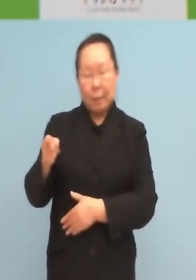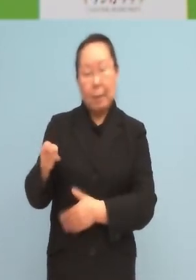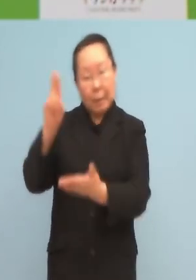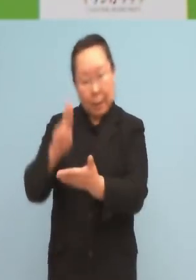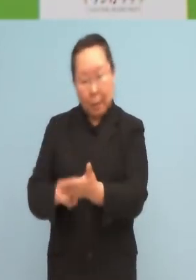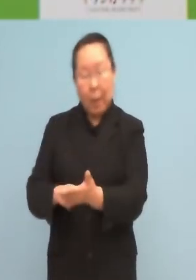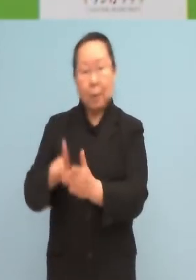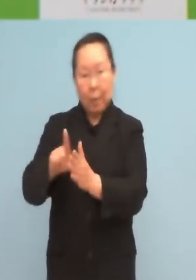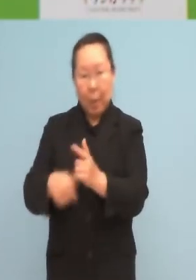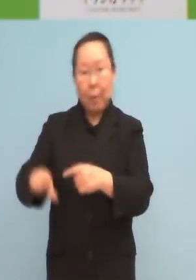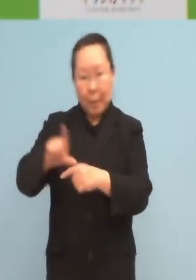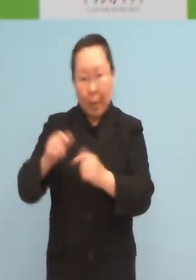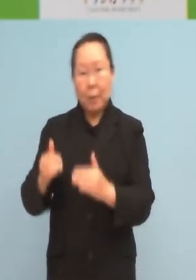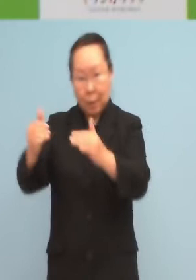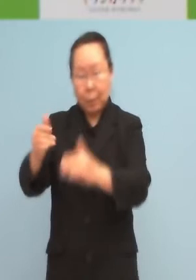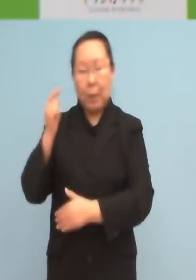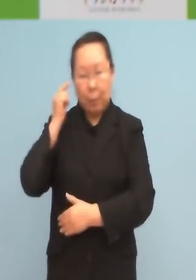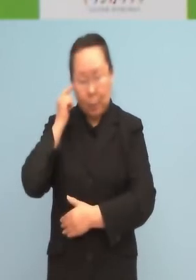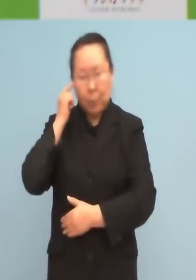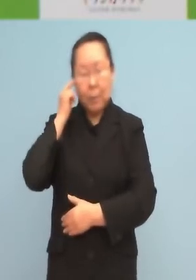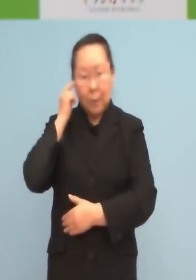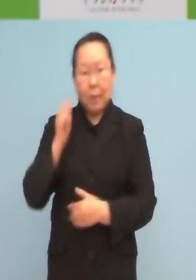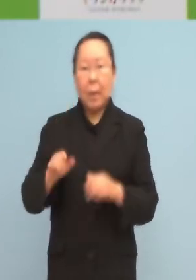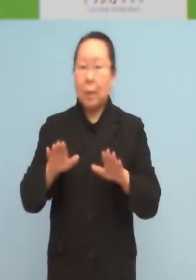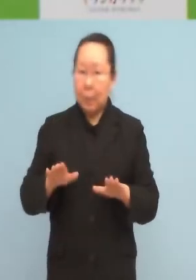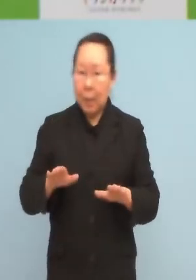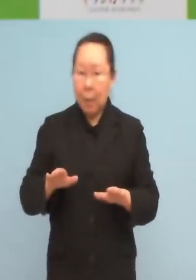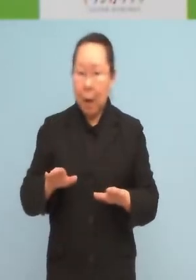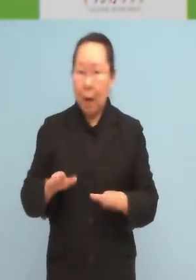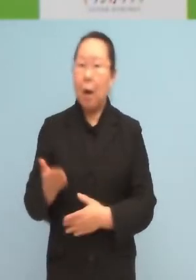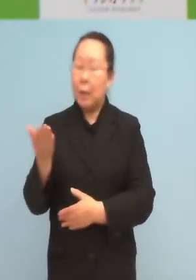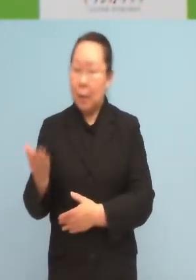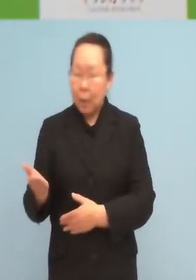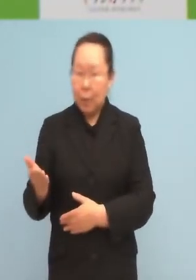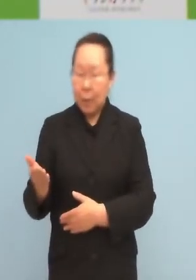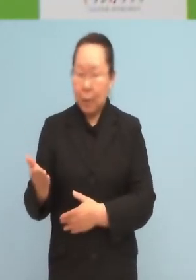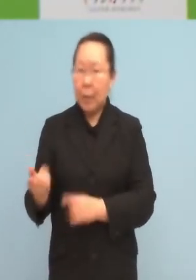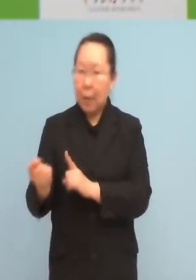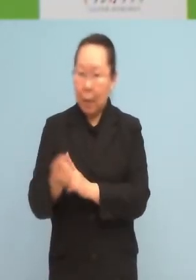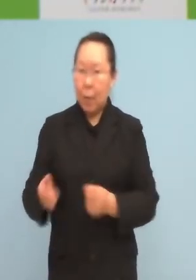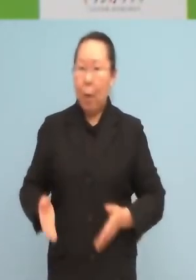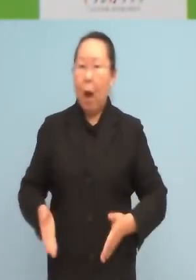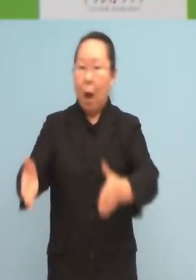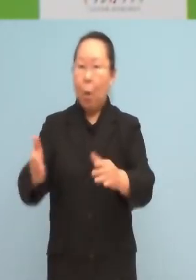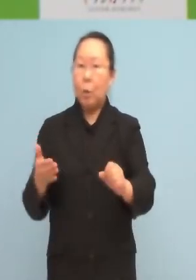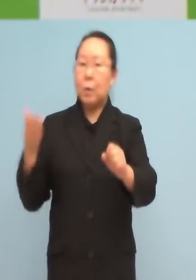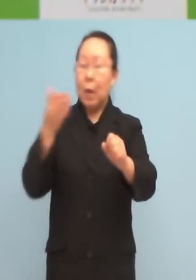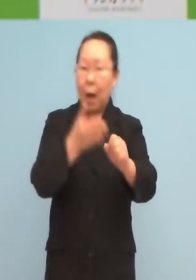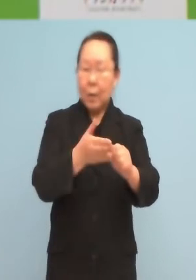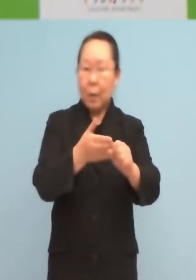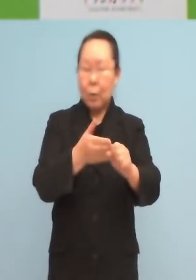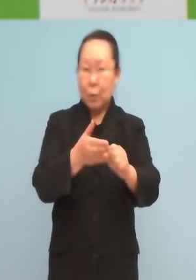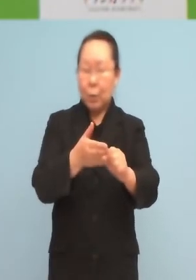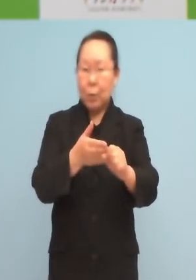さらに進めるということになりますが、今段階では北広島市さんに対して交通アクセスの向上に向け道